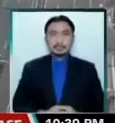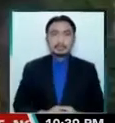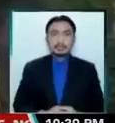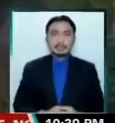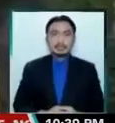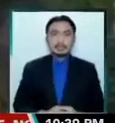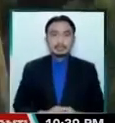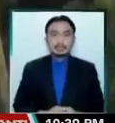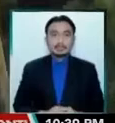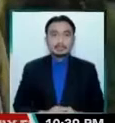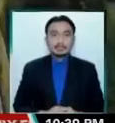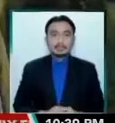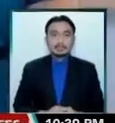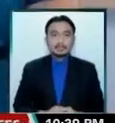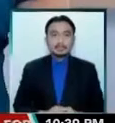Grabe, no?